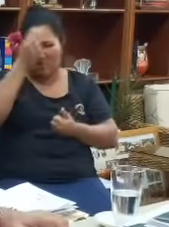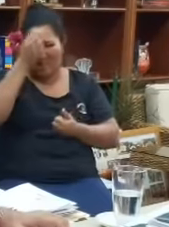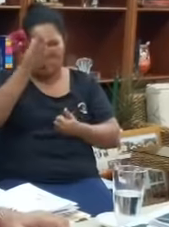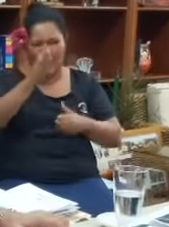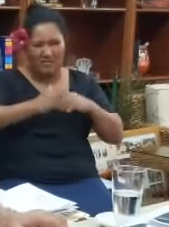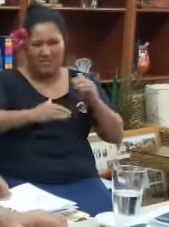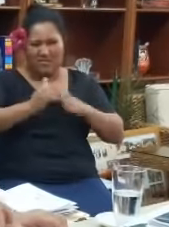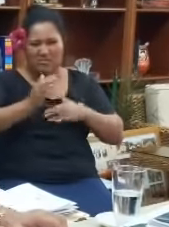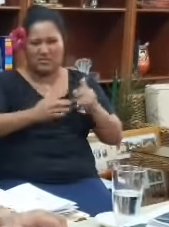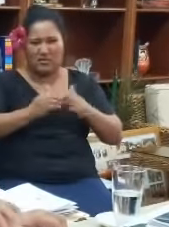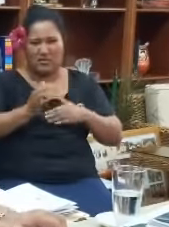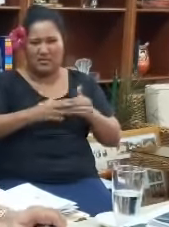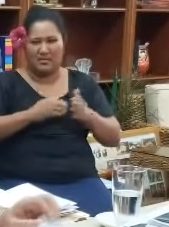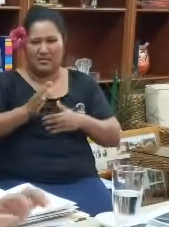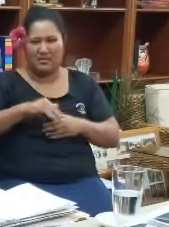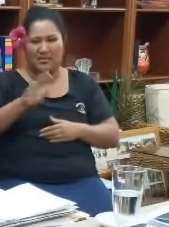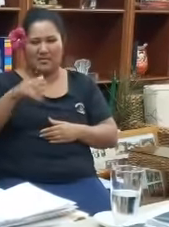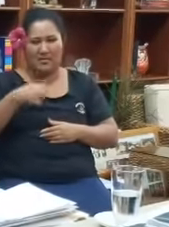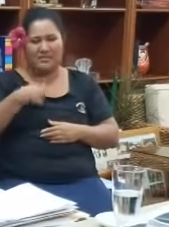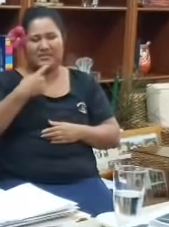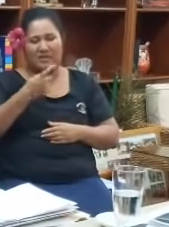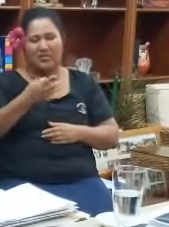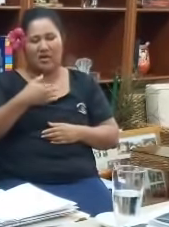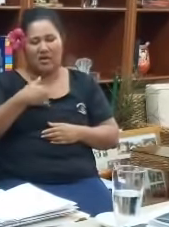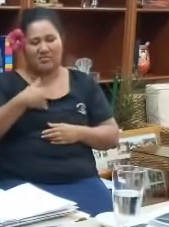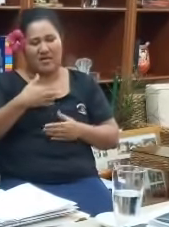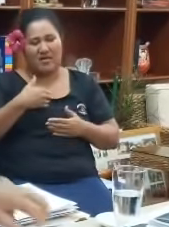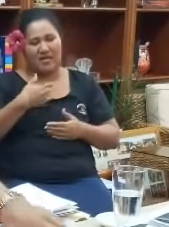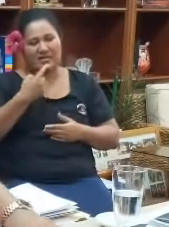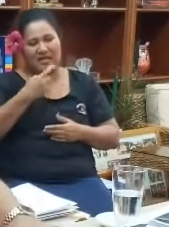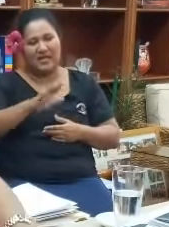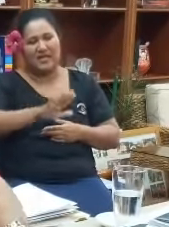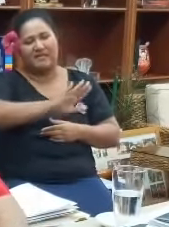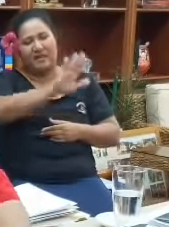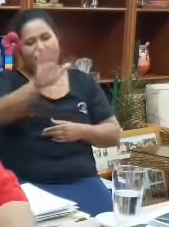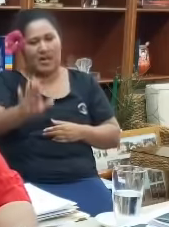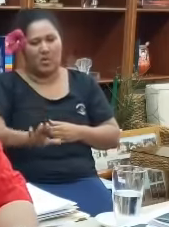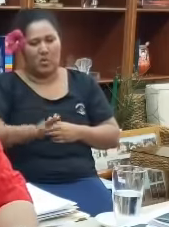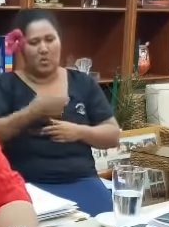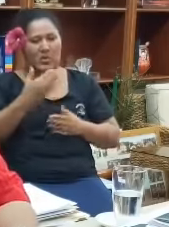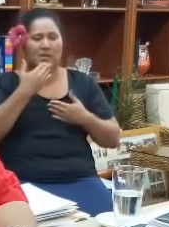ai avelo fa malo lo fa tai